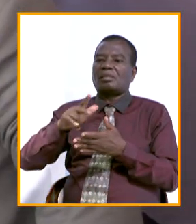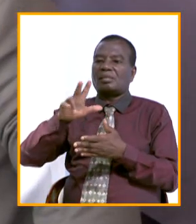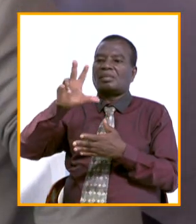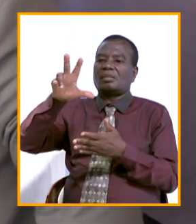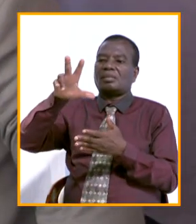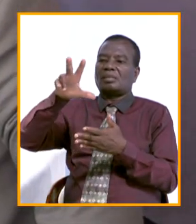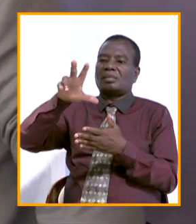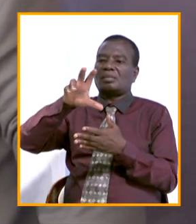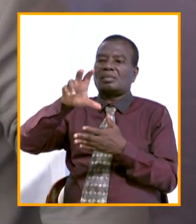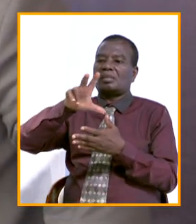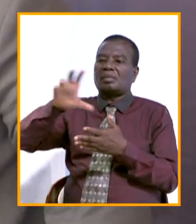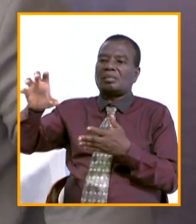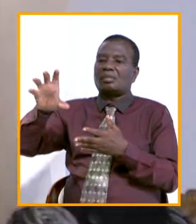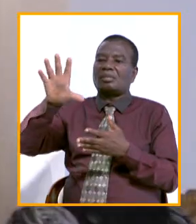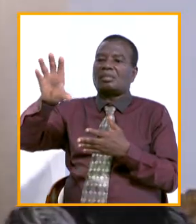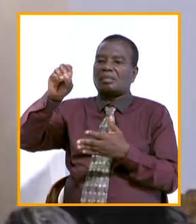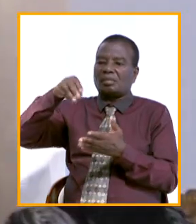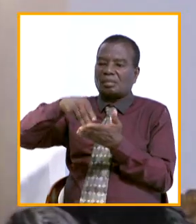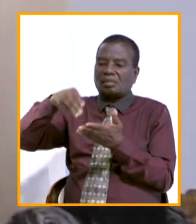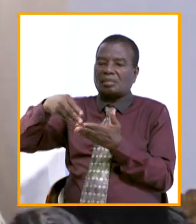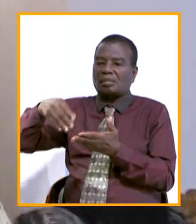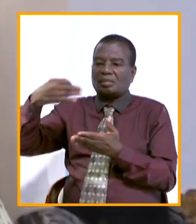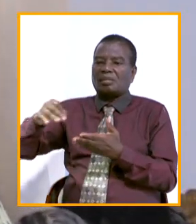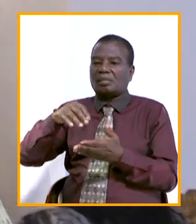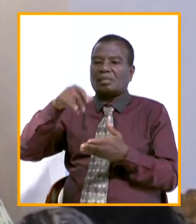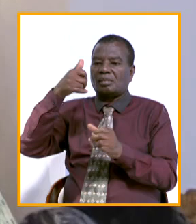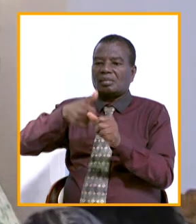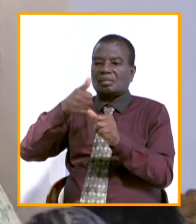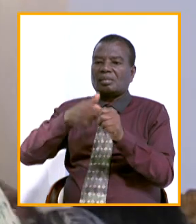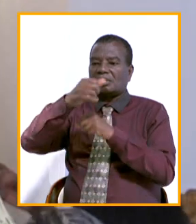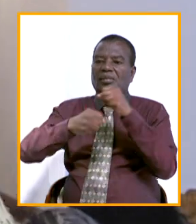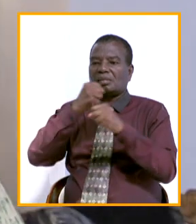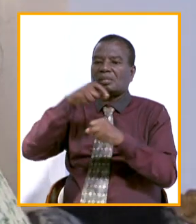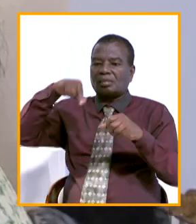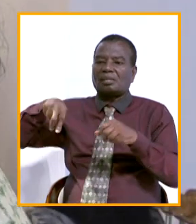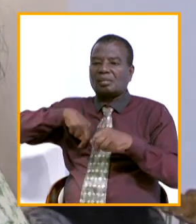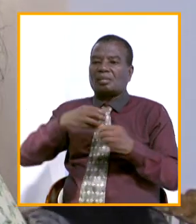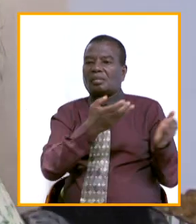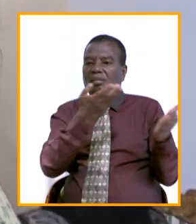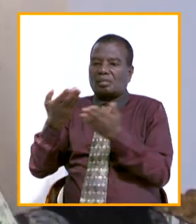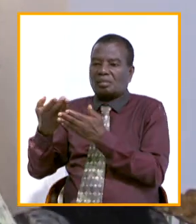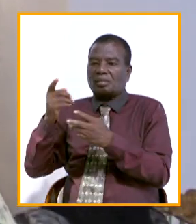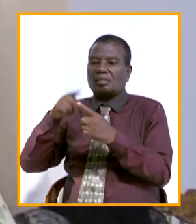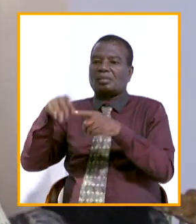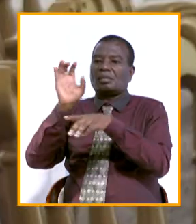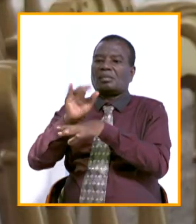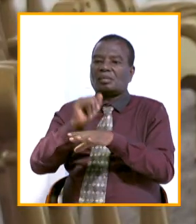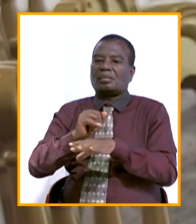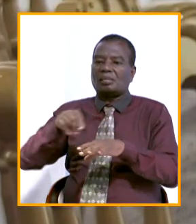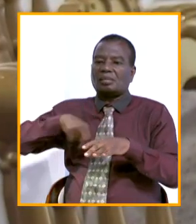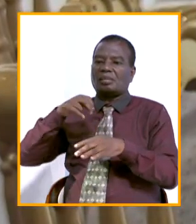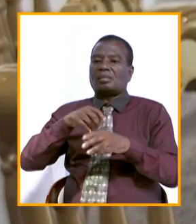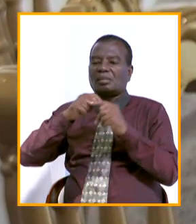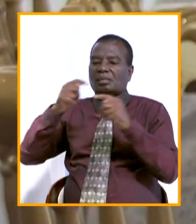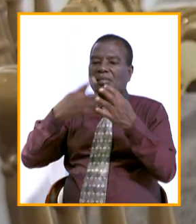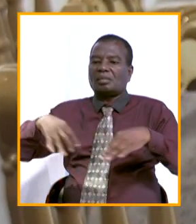milliards de francs chaque année que nous apportons vers notre pays, la Côte d'Ivoire. Donc c'est beaucoup. Donc nous sommes un élément